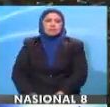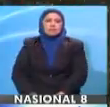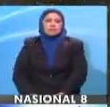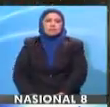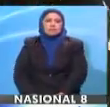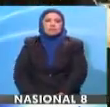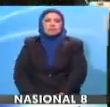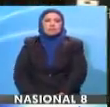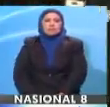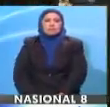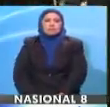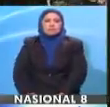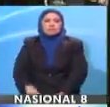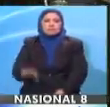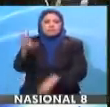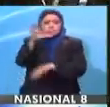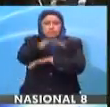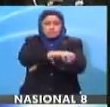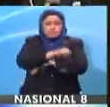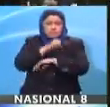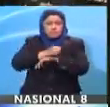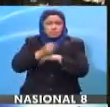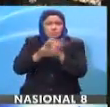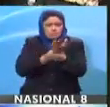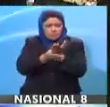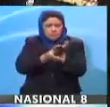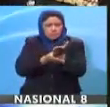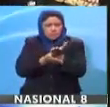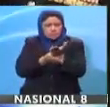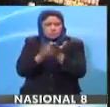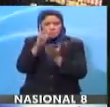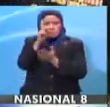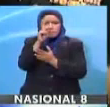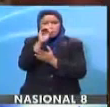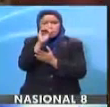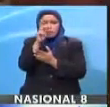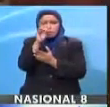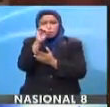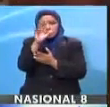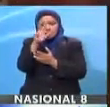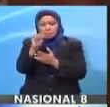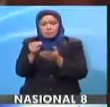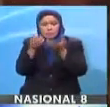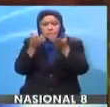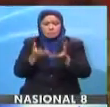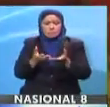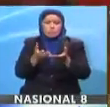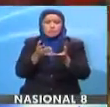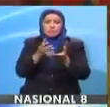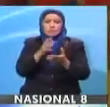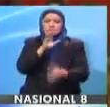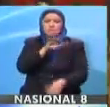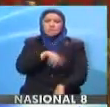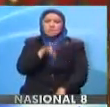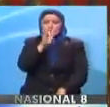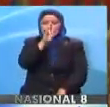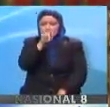ISN dirampas dadah jenis kokain seberat 7.43 kg dan saabu seberat